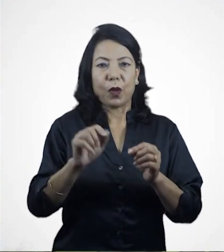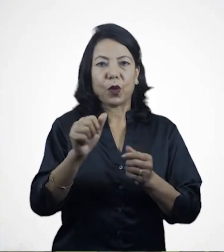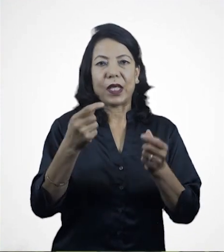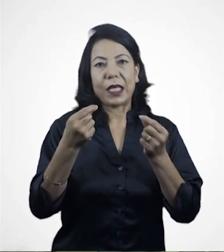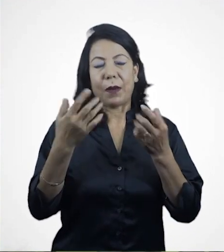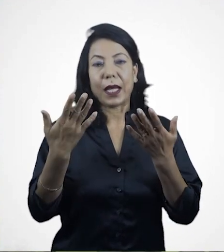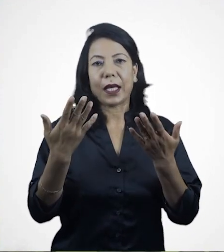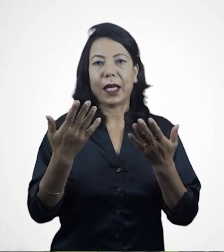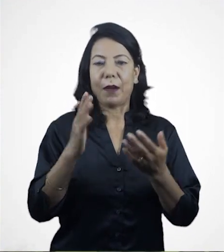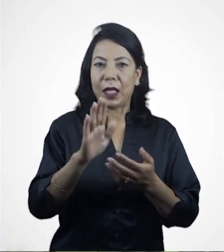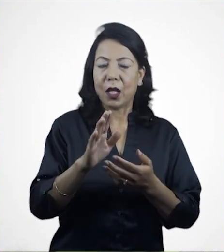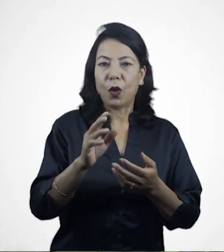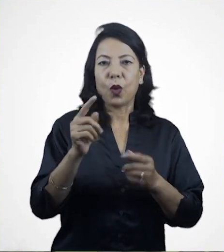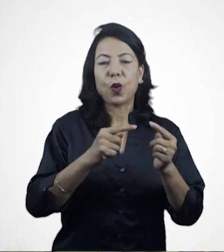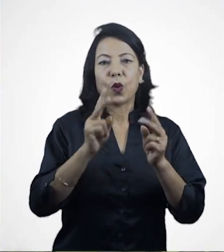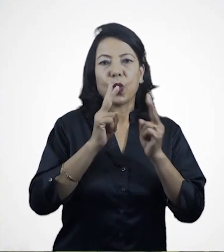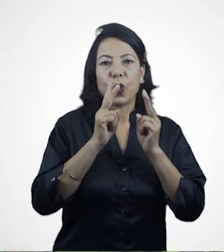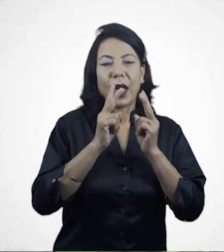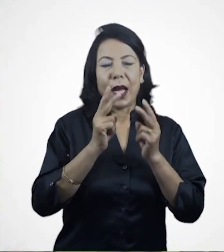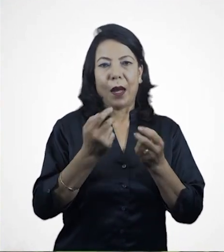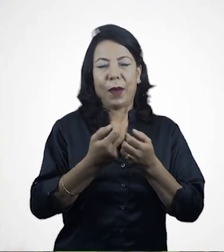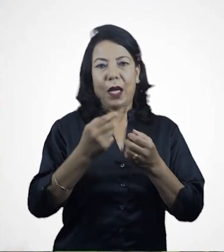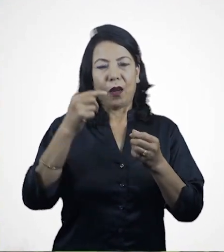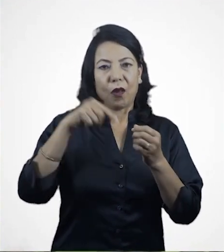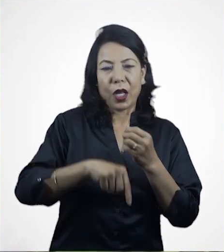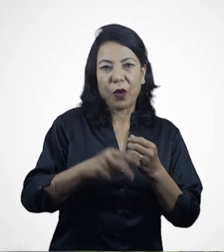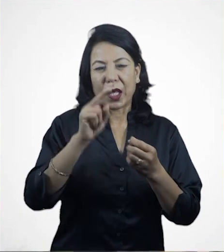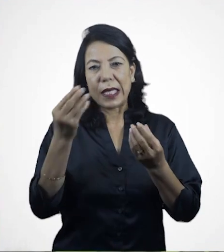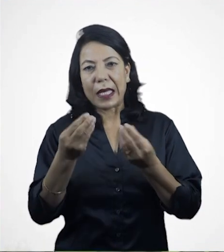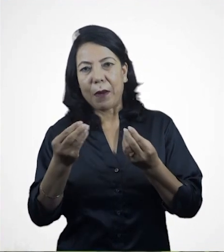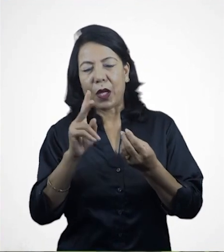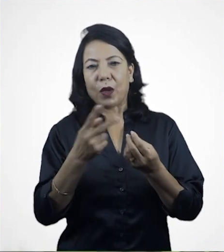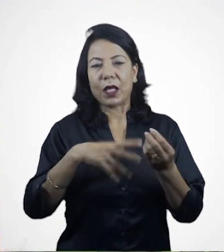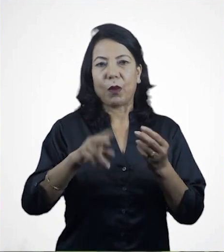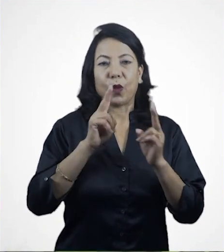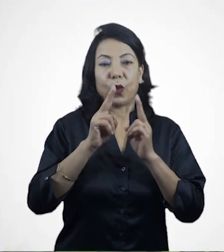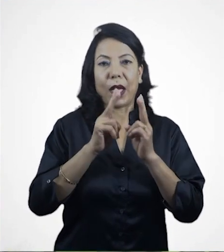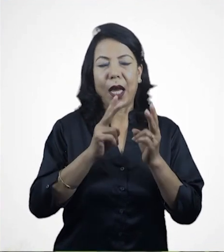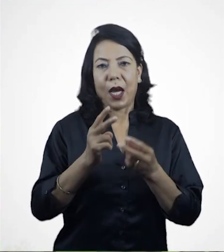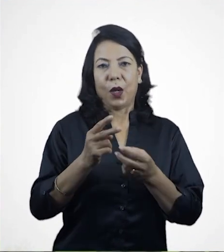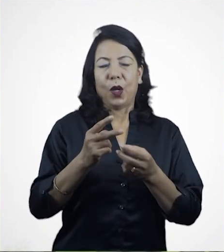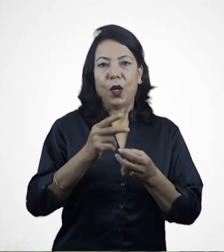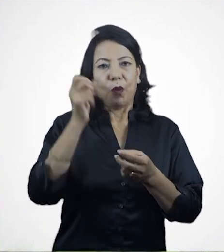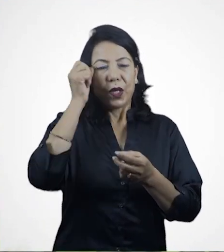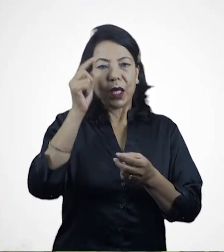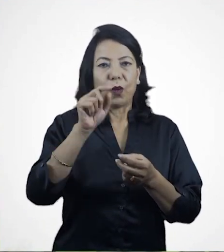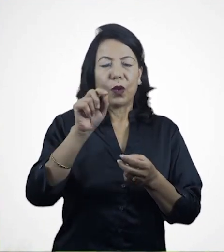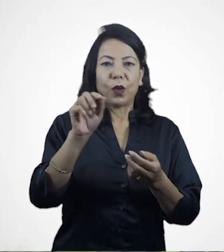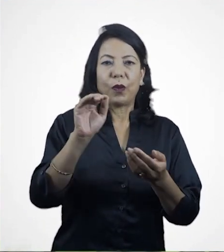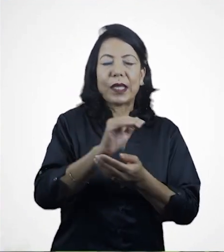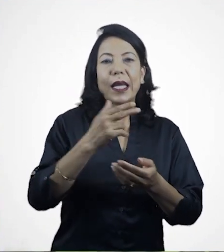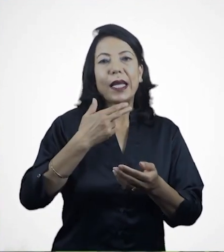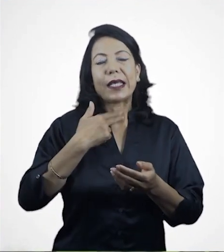उसकर छेमा ता कि बाचा उनकुल्ण कुल्ण माइड़ा होकी अली गोईरो होकी अली कि हो सबय कुर च